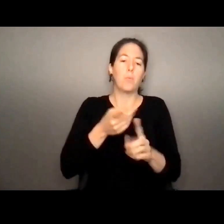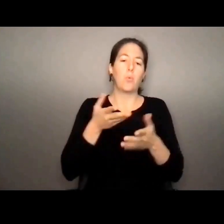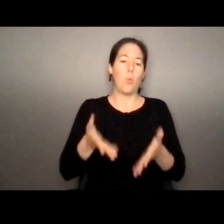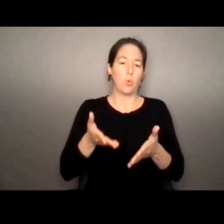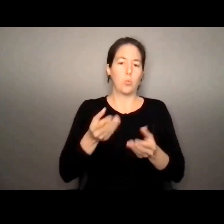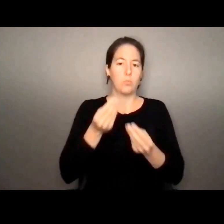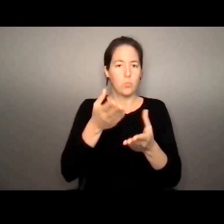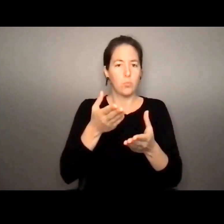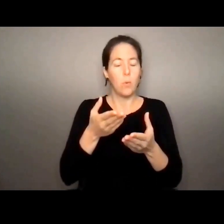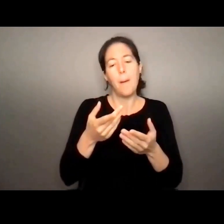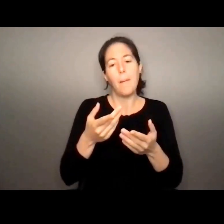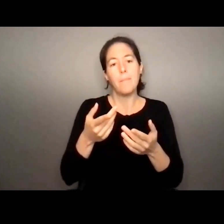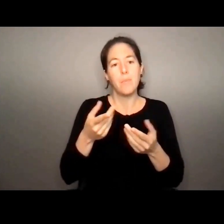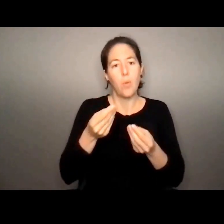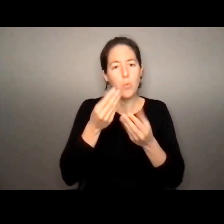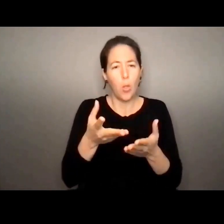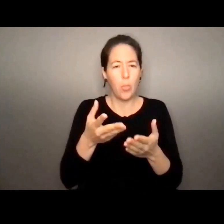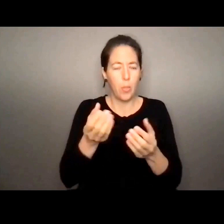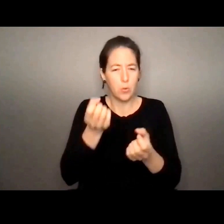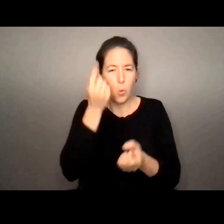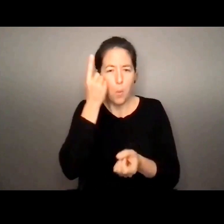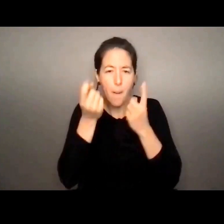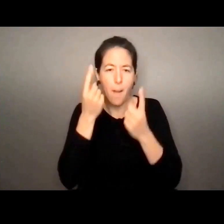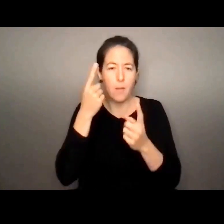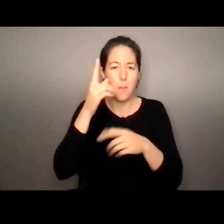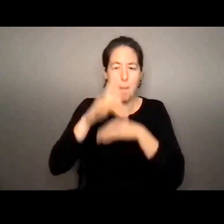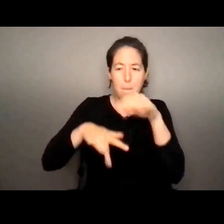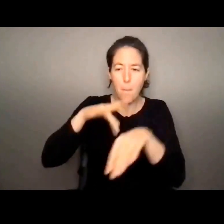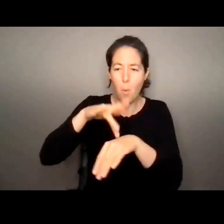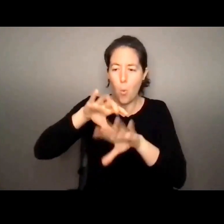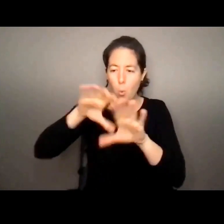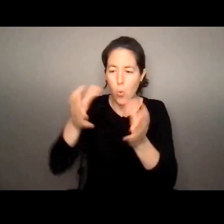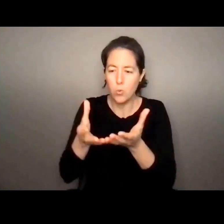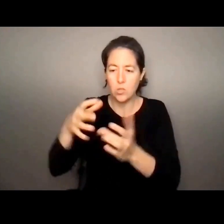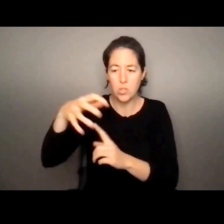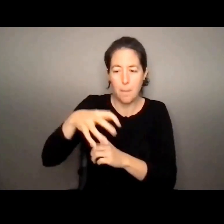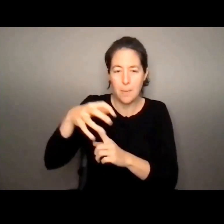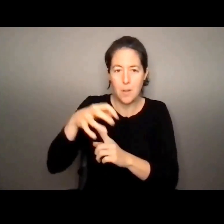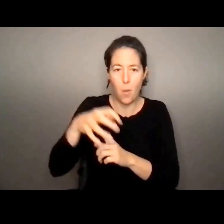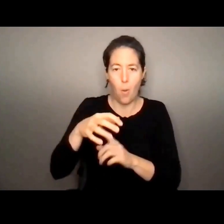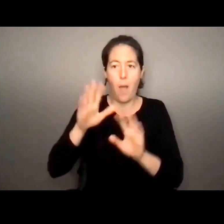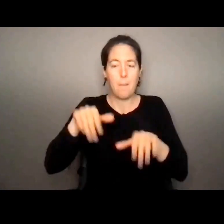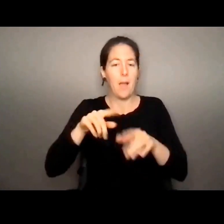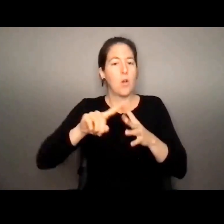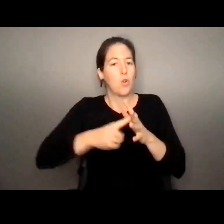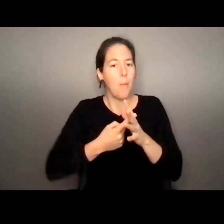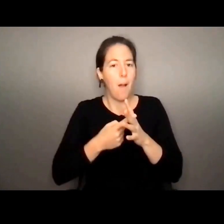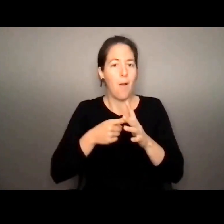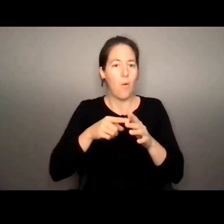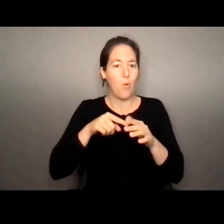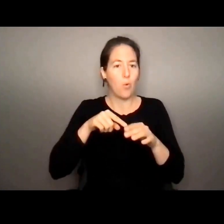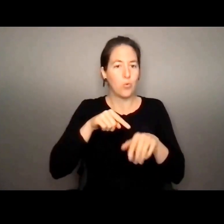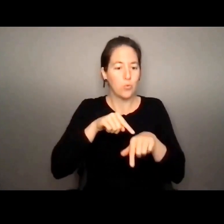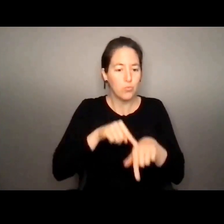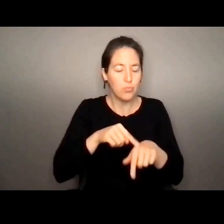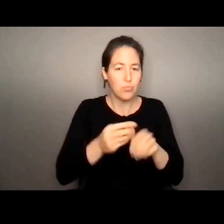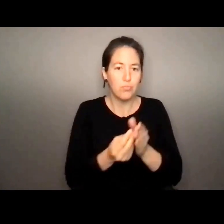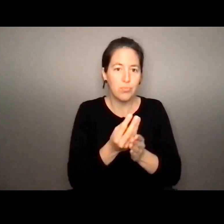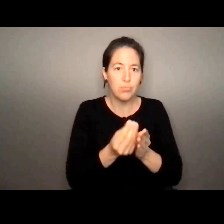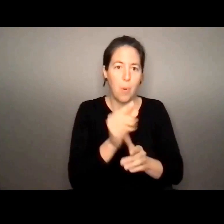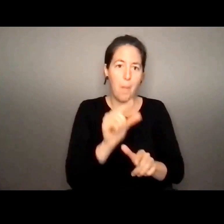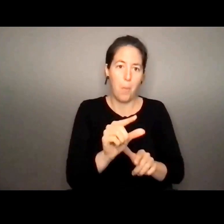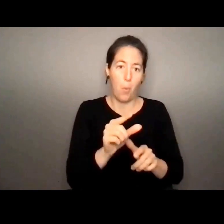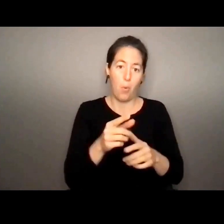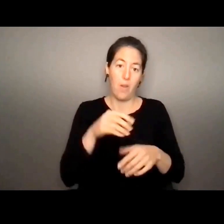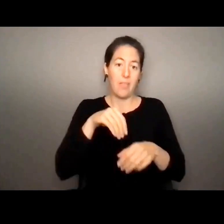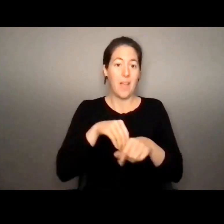comprendre davantage les champignons, le règne fongique, puis d'être capable de commencer à les cultiver, peut-être dans un contexte potager où on a déjà une